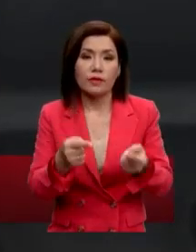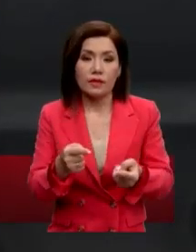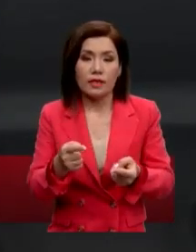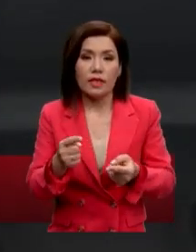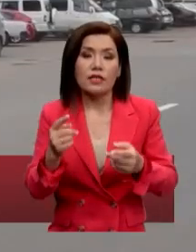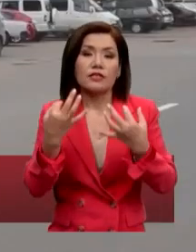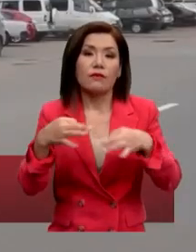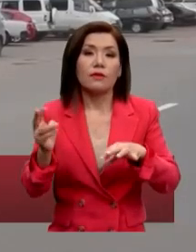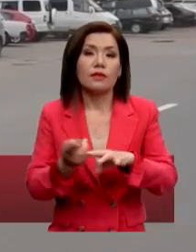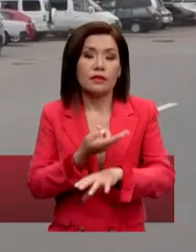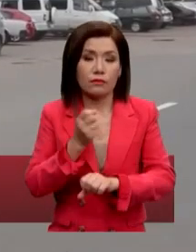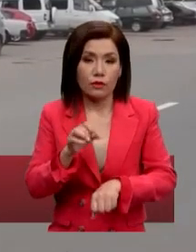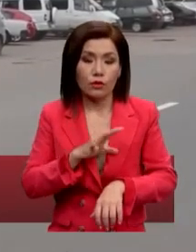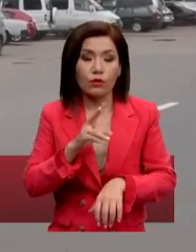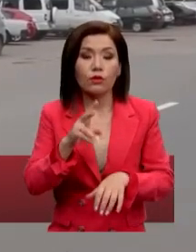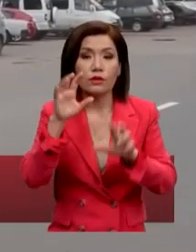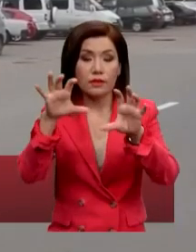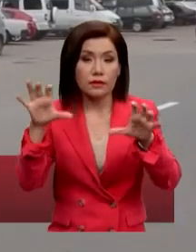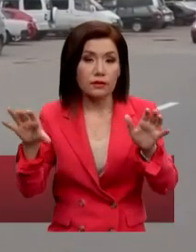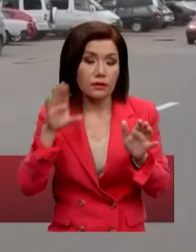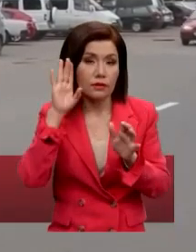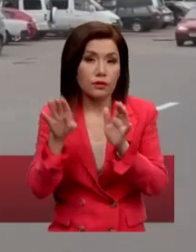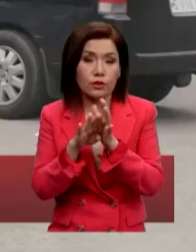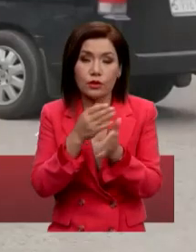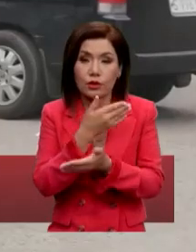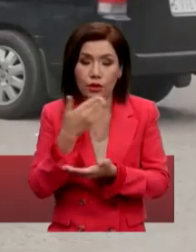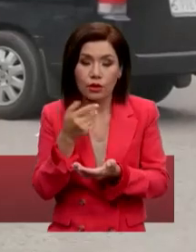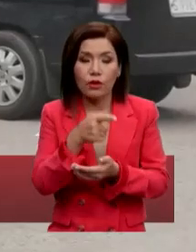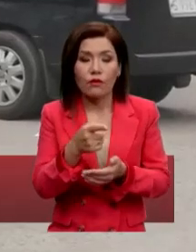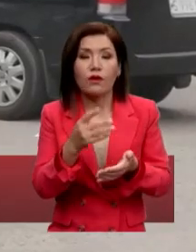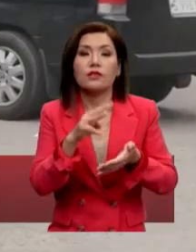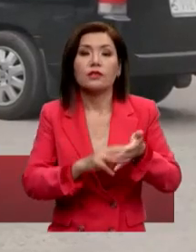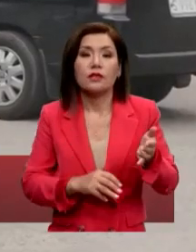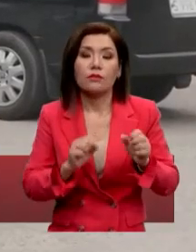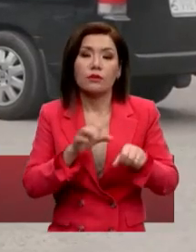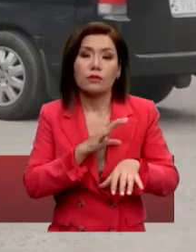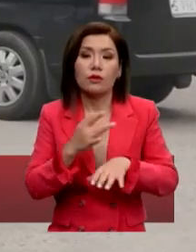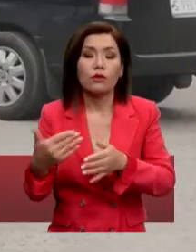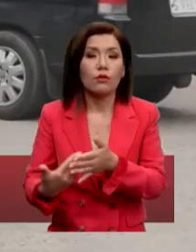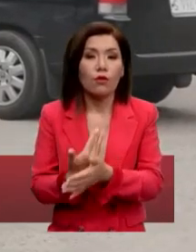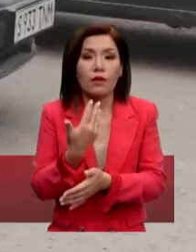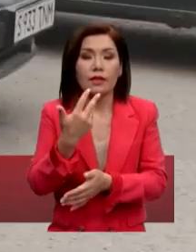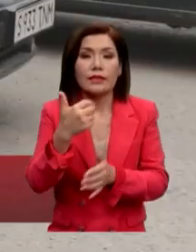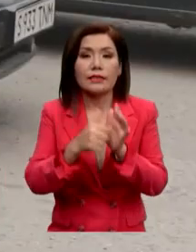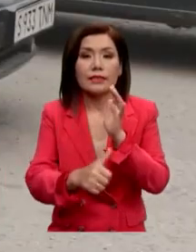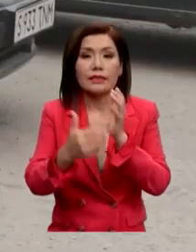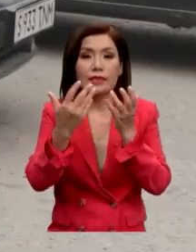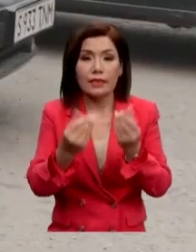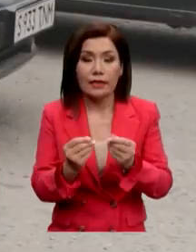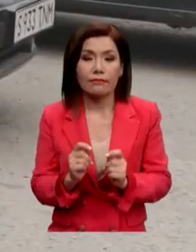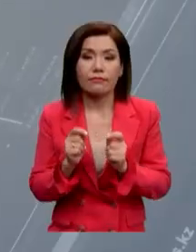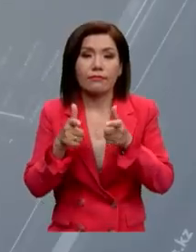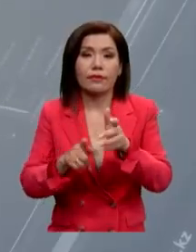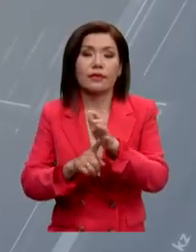Заңға бағынбағандарды да дәл осындай жаза күтіп тұр. Жаңа талап 60 күннен кейін өз күшіне енеді.